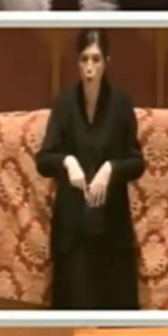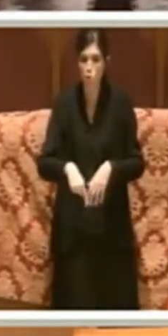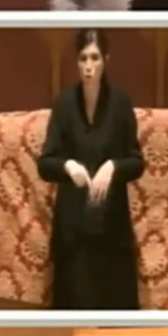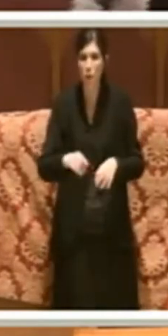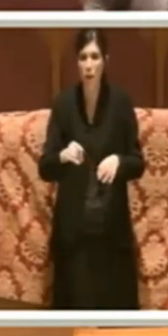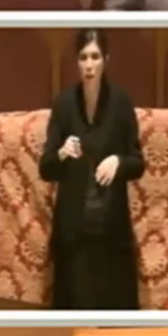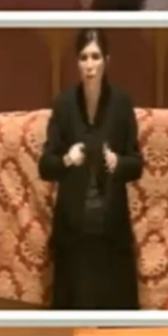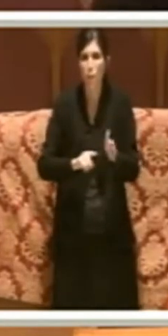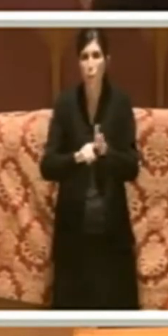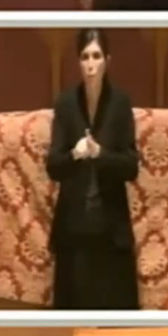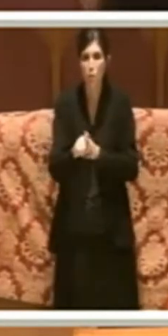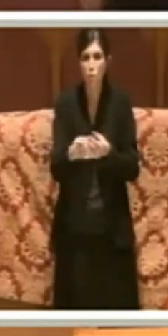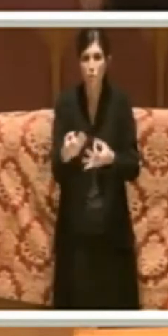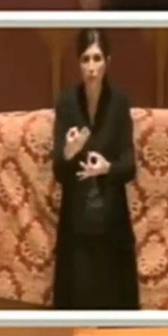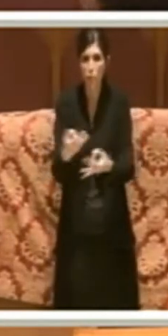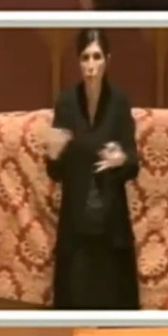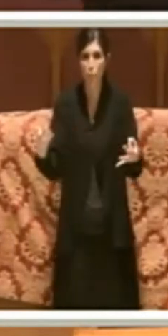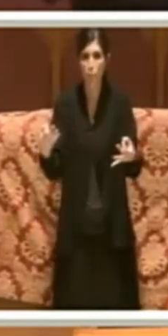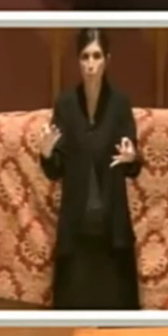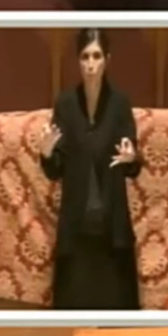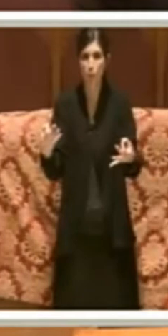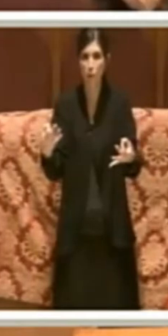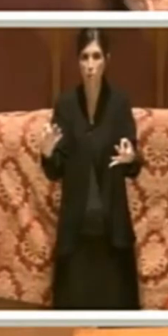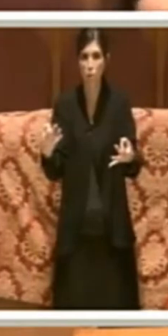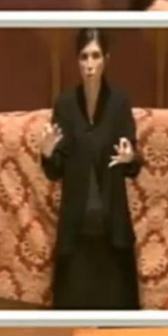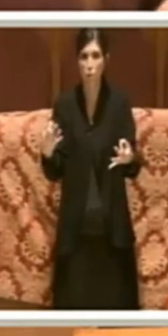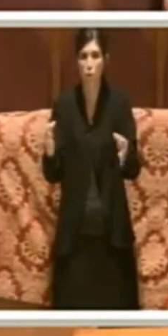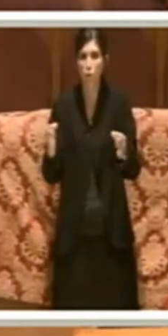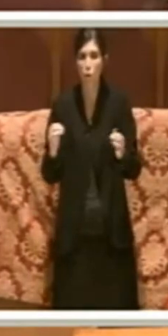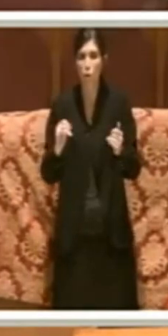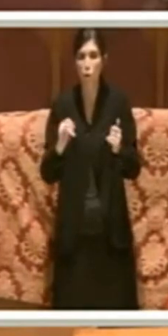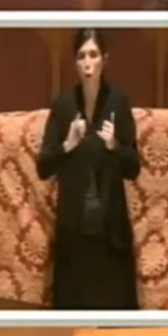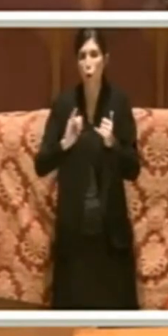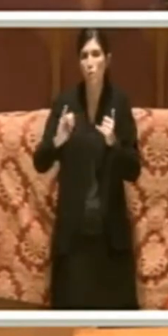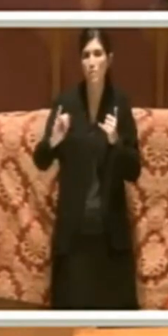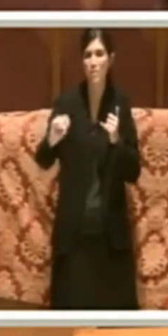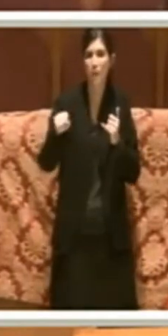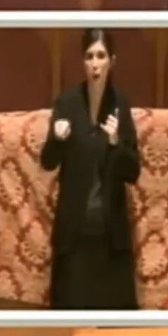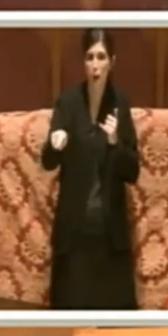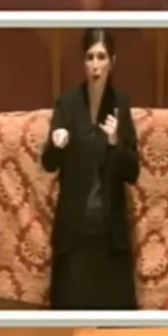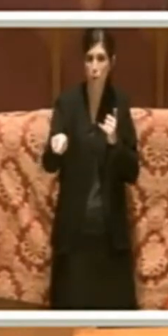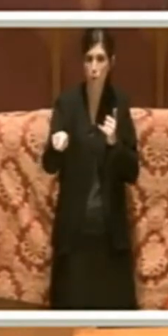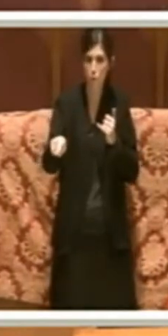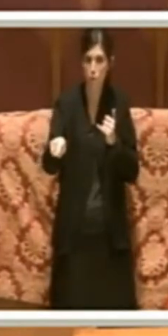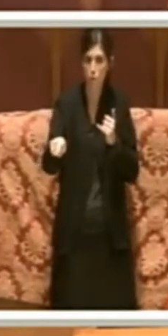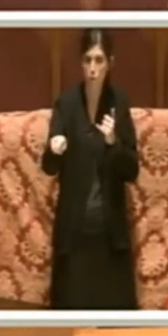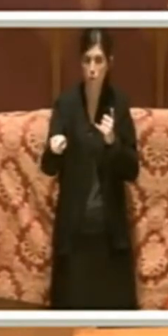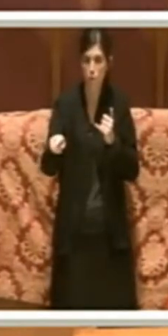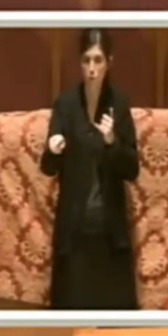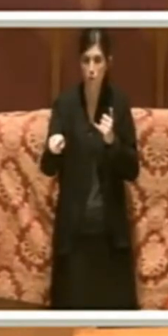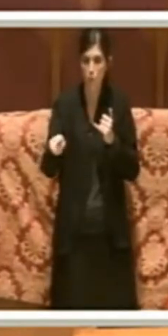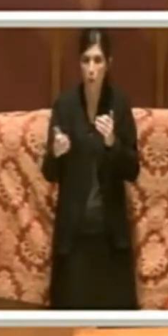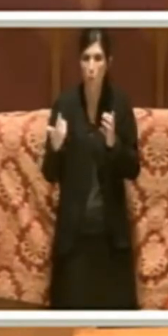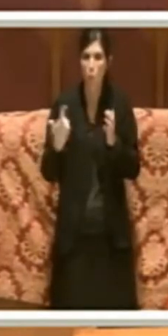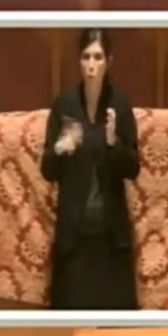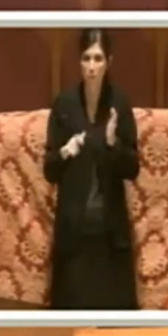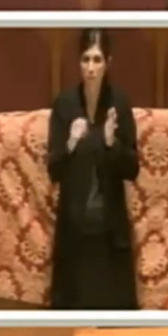risultato perfetto che sarebbe lecito aspettarsi. Sulle motivazioni per cui